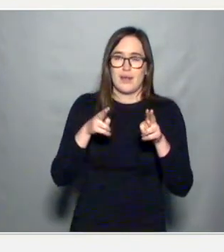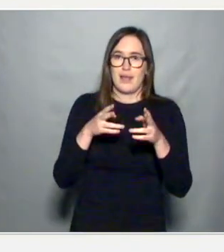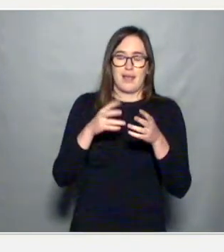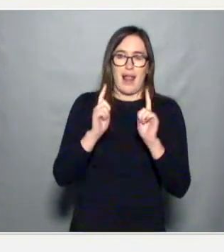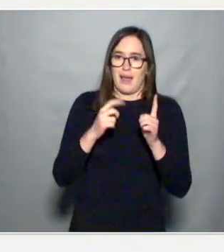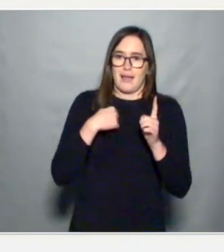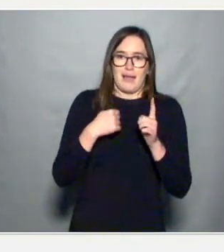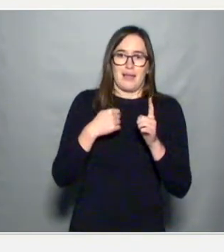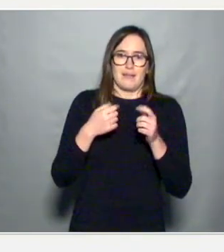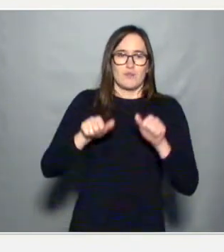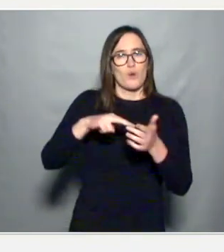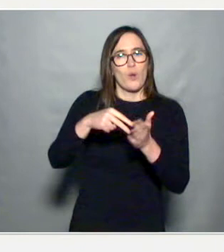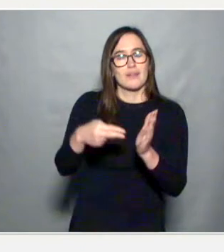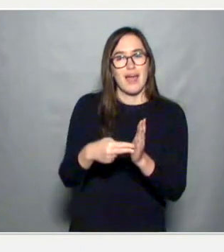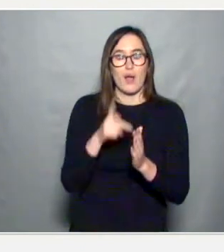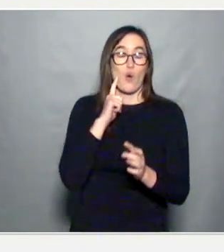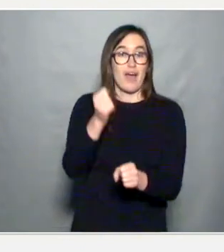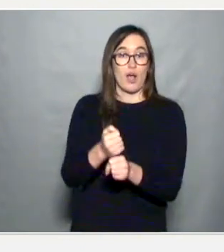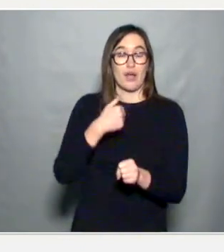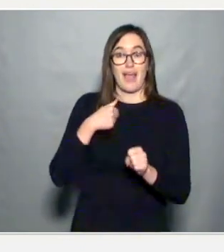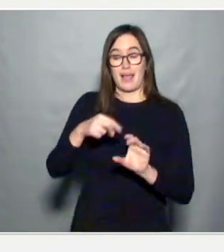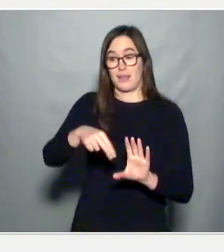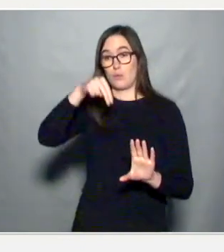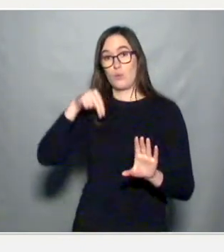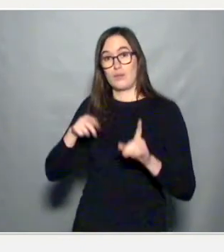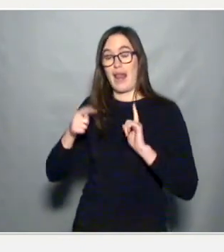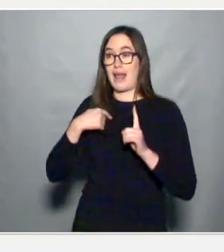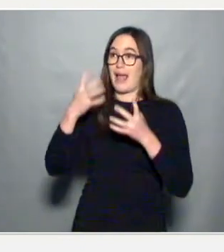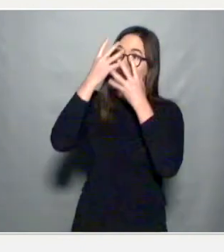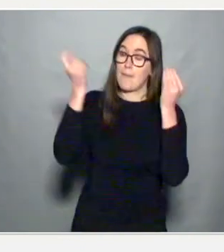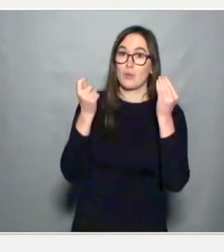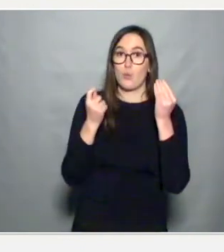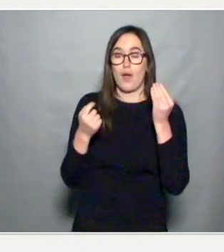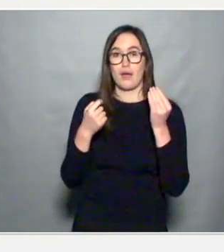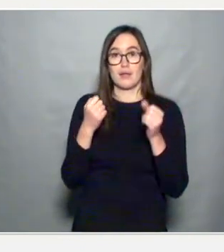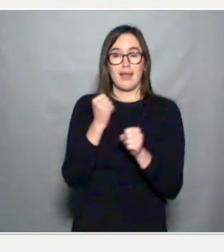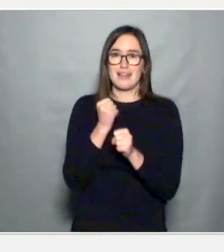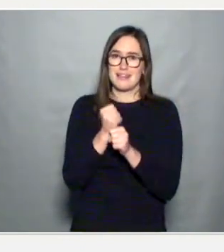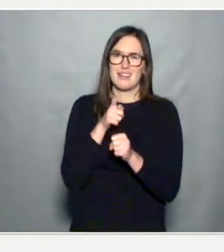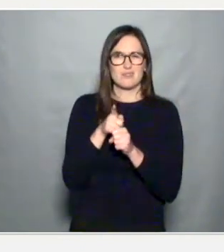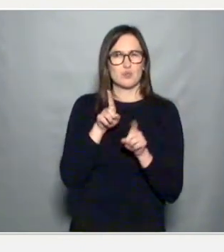saker. Och att varje gång jag tappar bort eller glömmer saker så är det redan ett nedslag för mig.